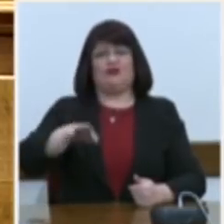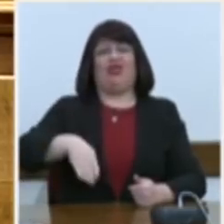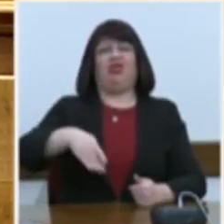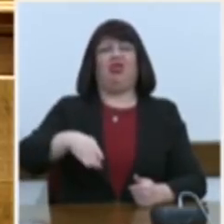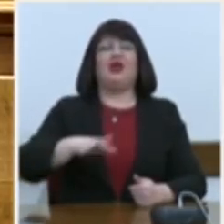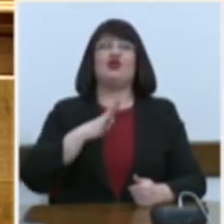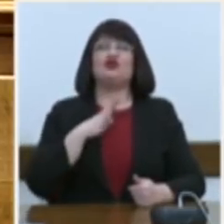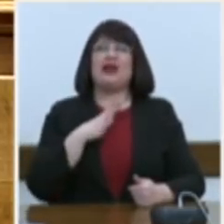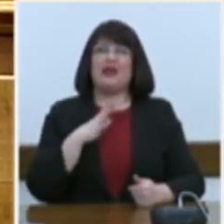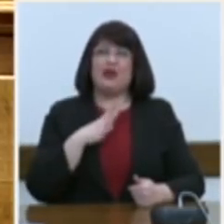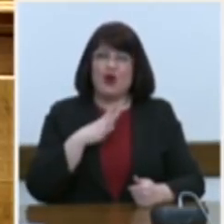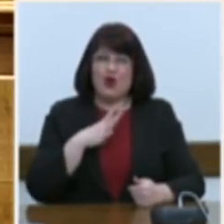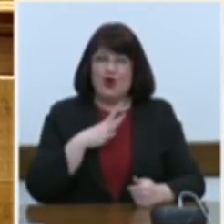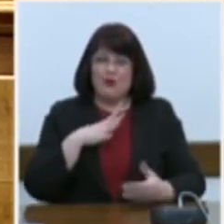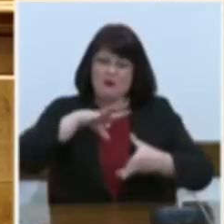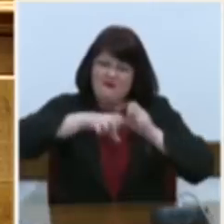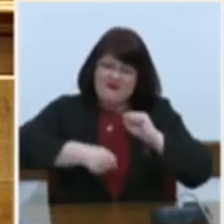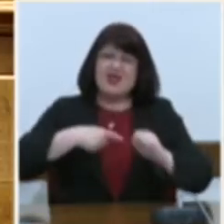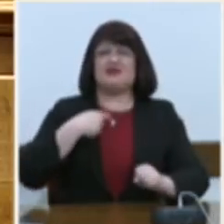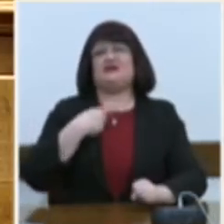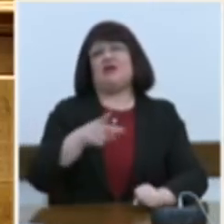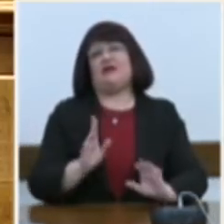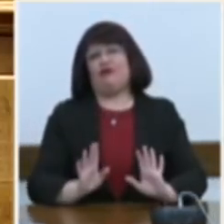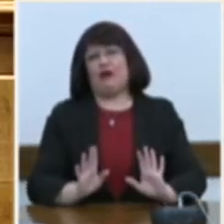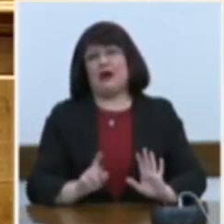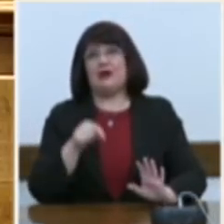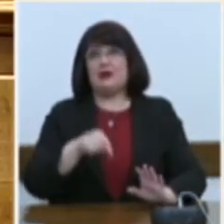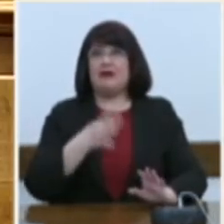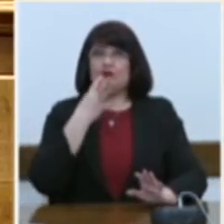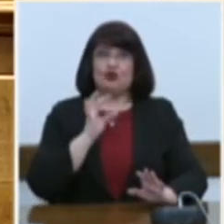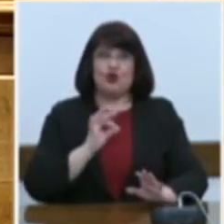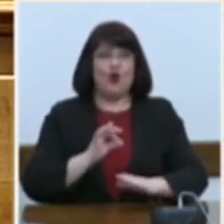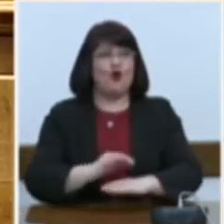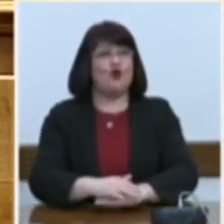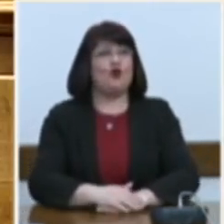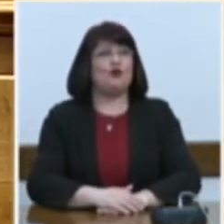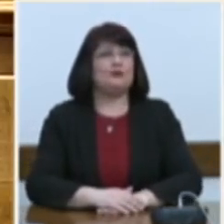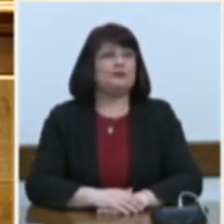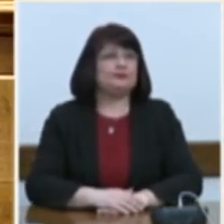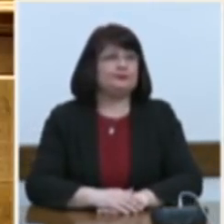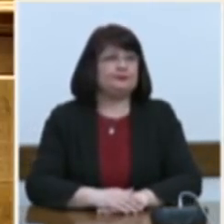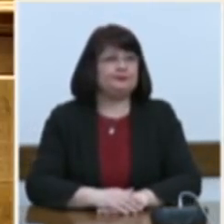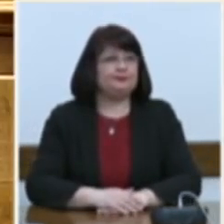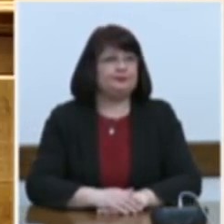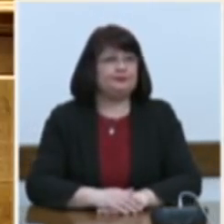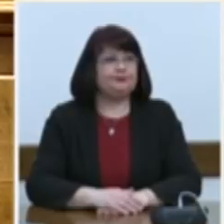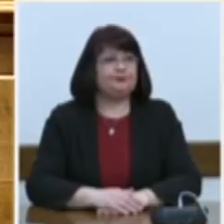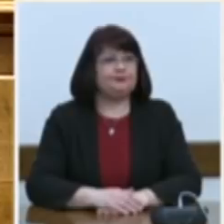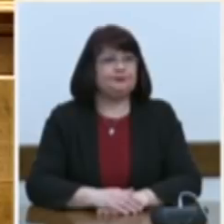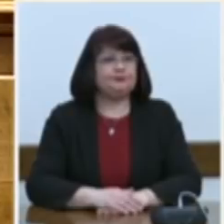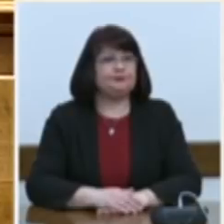ανθρώπου, ακόμα και τη βίαιη συμπεριφορά. Γι' αυτό και η ατομική προστασία, η καταγγελία